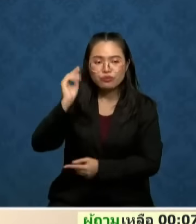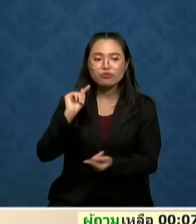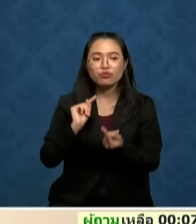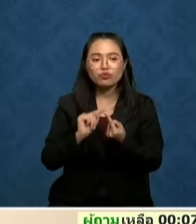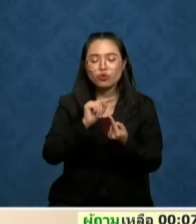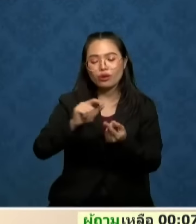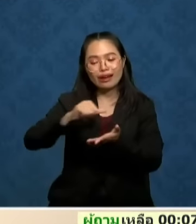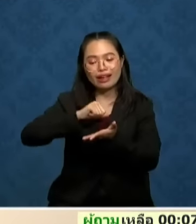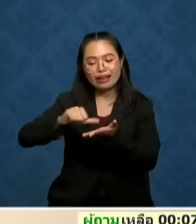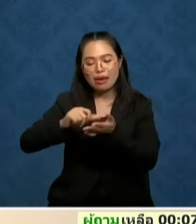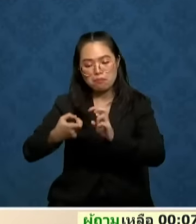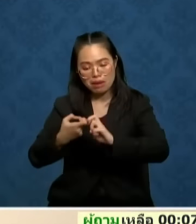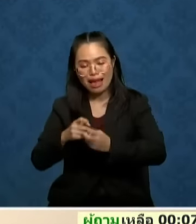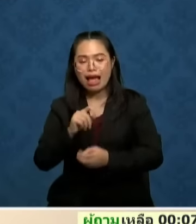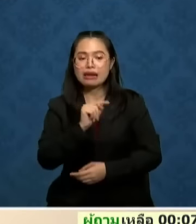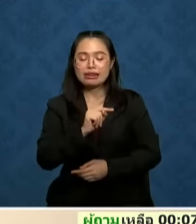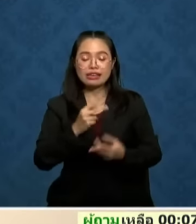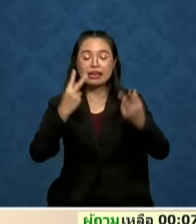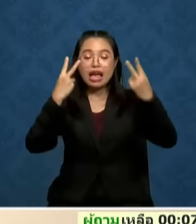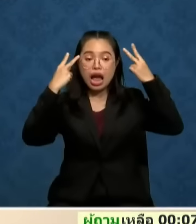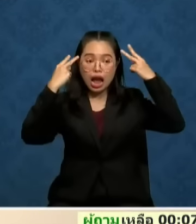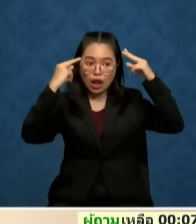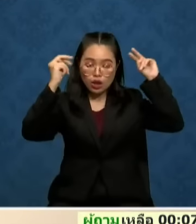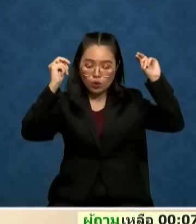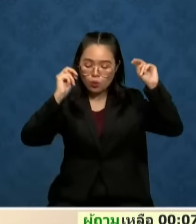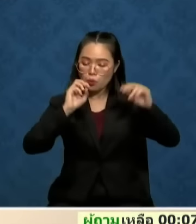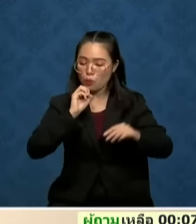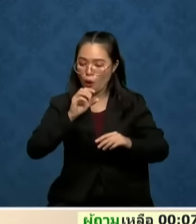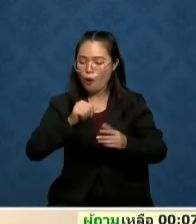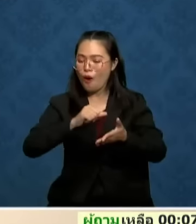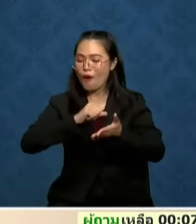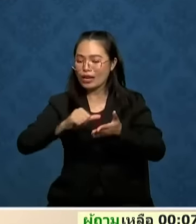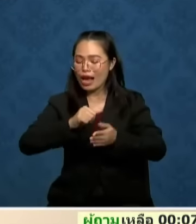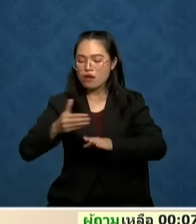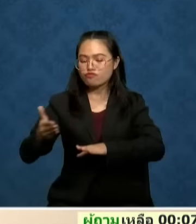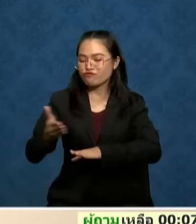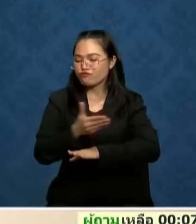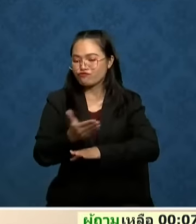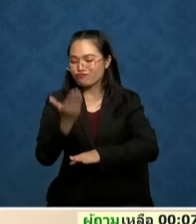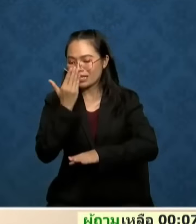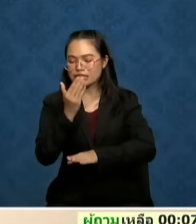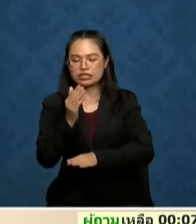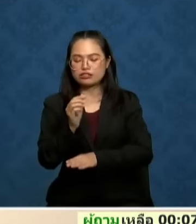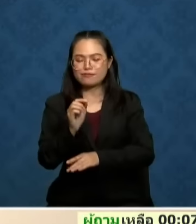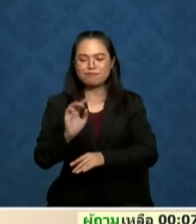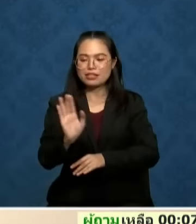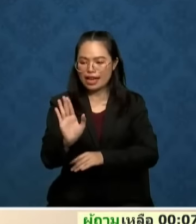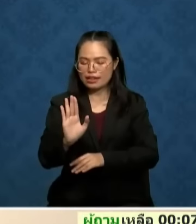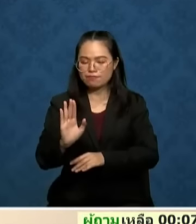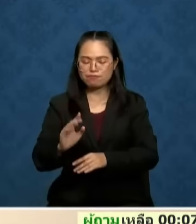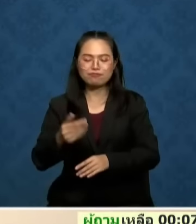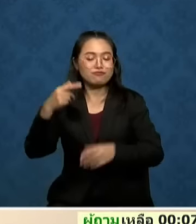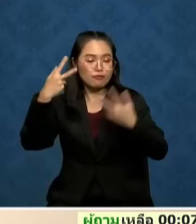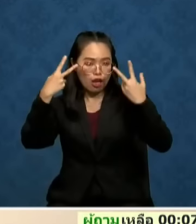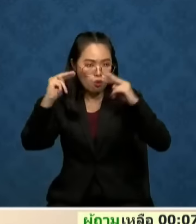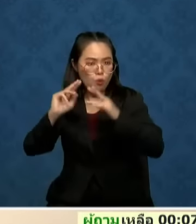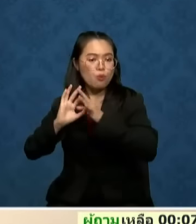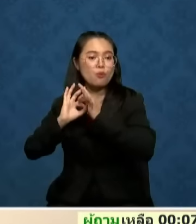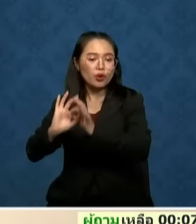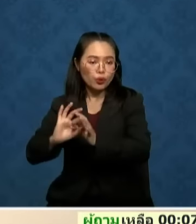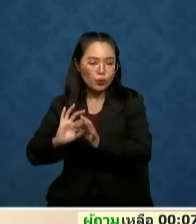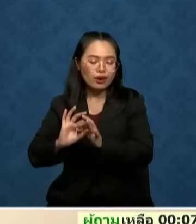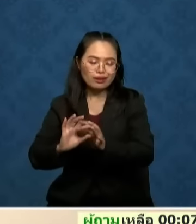การแก้ปัญหาเรื่องนี้เนี่ยท่านนายกไม่ได้แค่พูดถึงแค่การแก้ไขปัญหาหน้างานวินโปรเซสที่ระยองเท่านั้นแต่ท่านห่วงใยถึงหน้างานทั้งหม